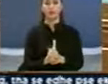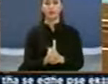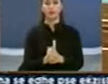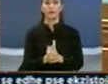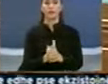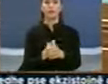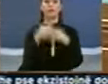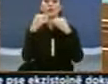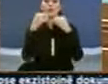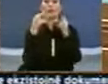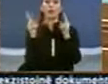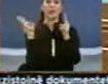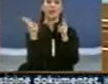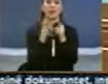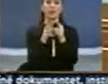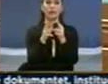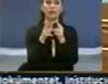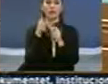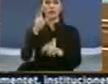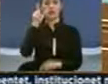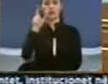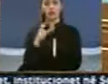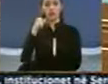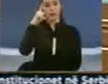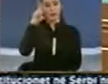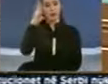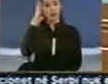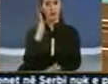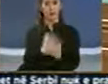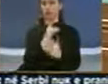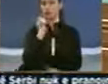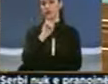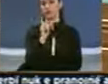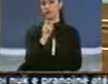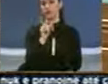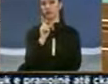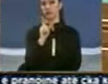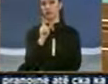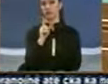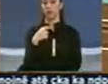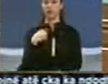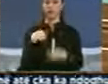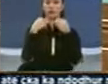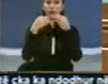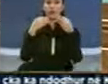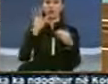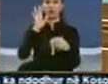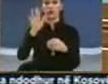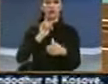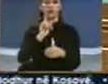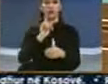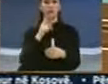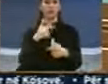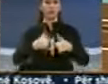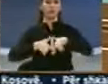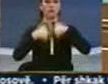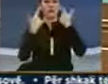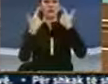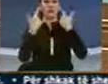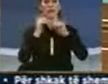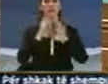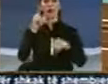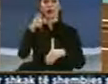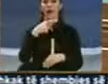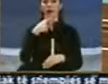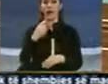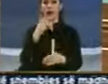fjalë ajo që e ka thënë kryeministri në konferencë. Unë nuk duhet të interpretoj të që e ka thonë sepse është shumë e qartë. Nëse thuhet ai